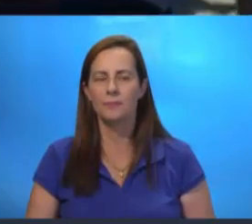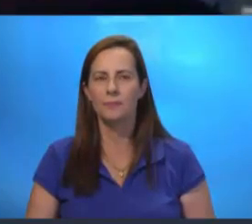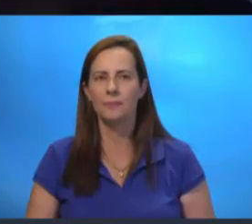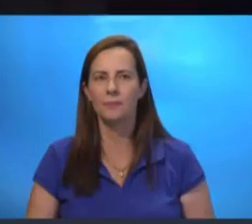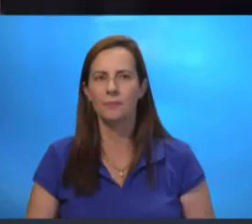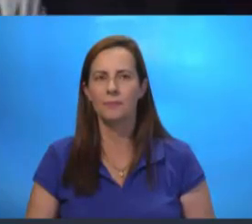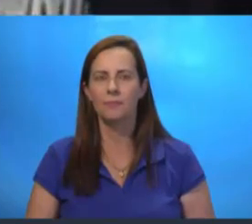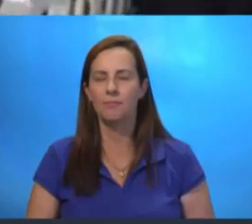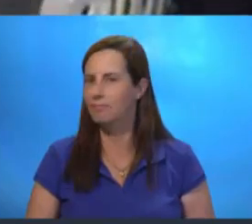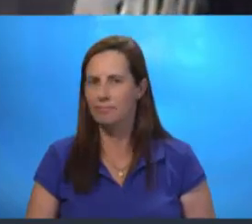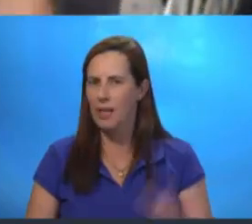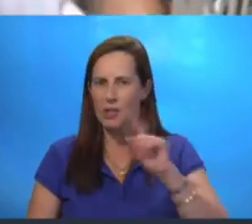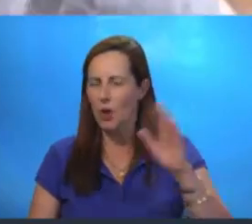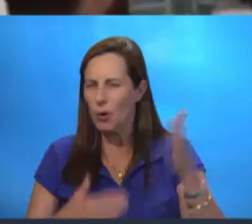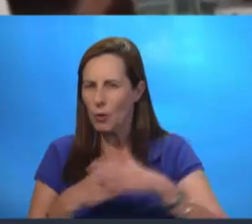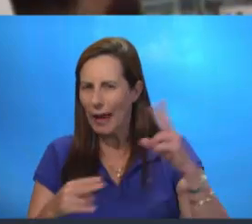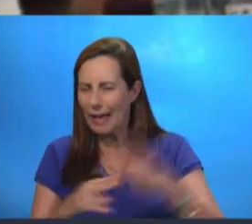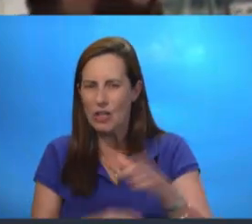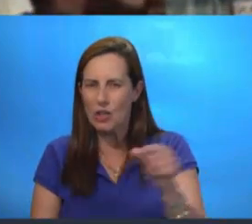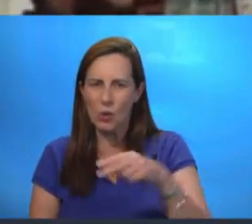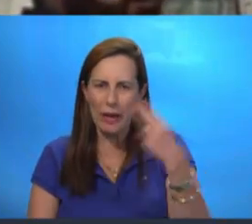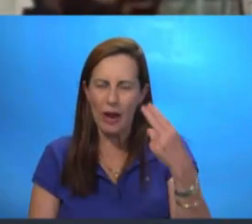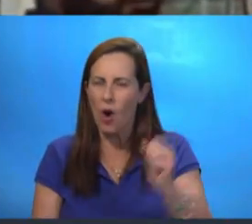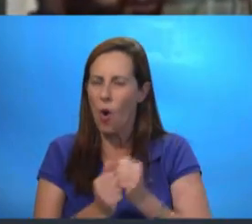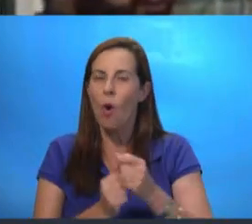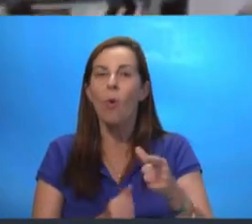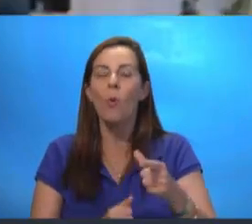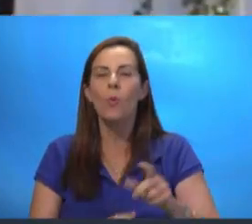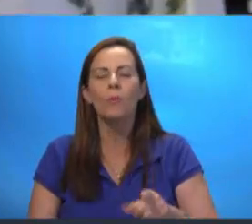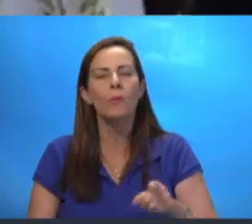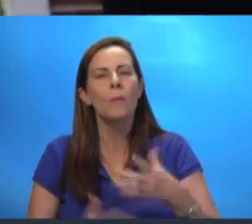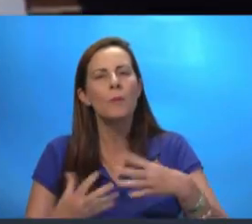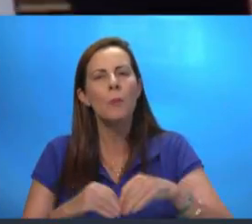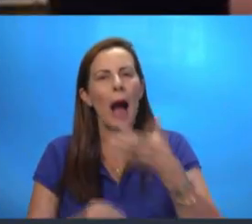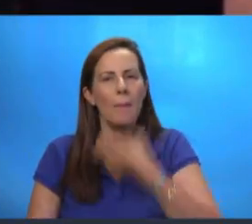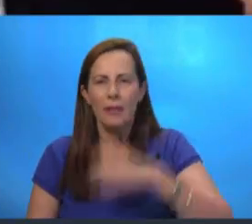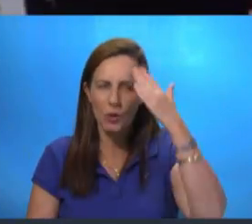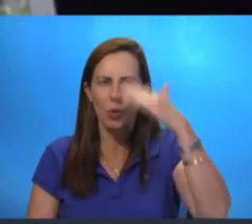זאת לא עוד חתונה שגרתית של זוג גאה או נצר למשפחה רבנית מוכרת.